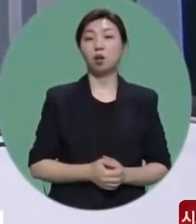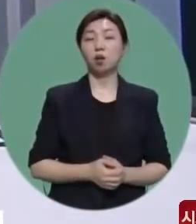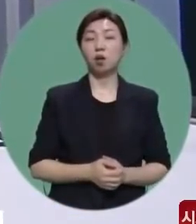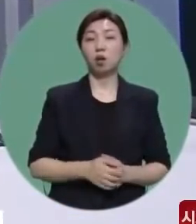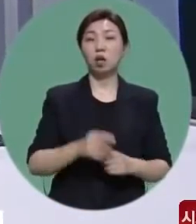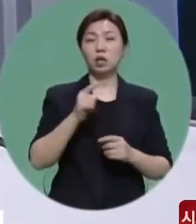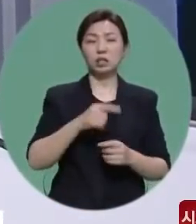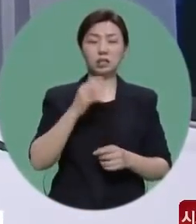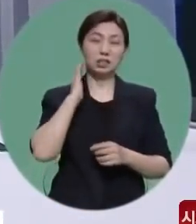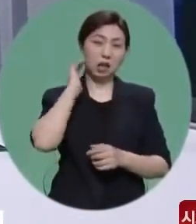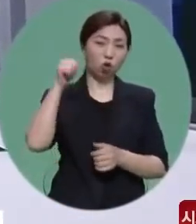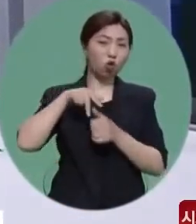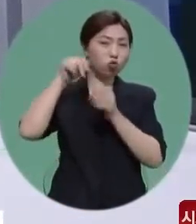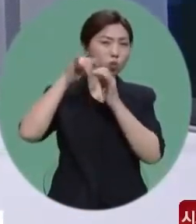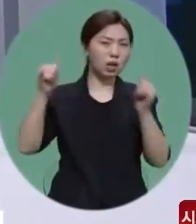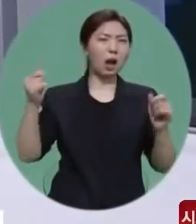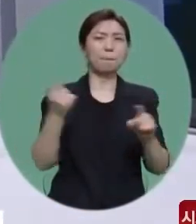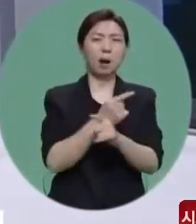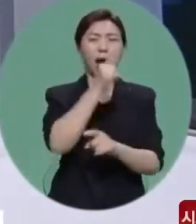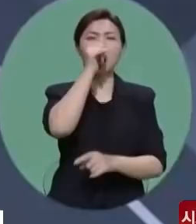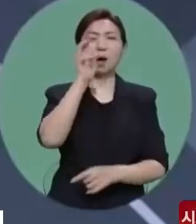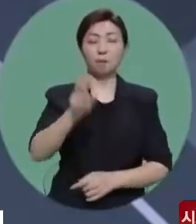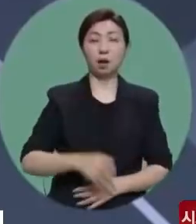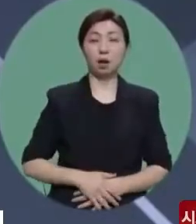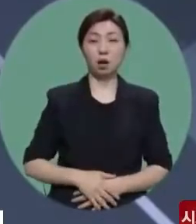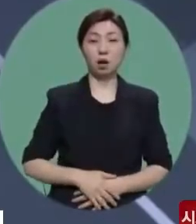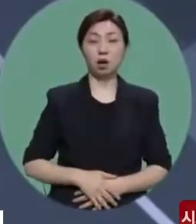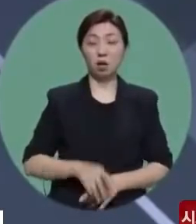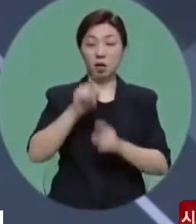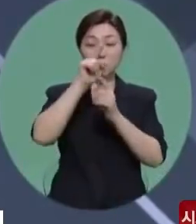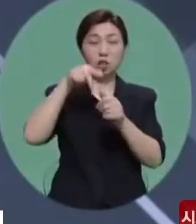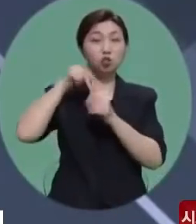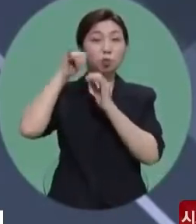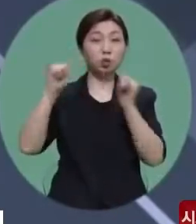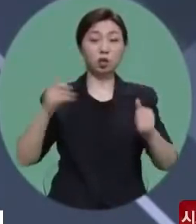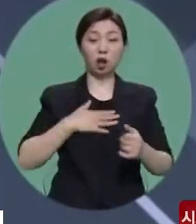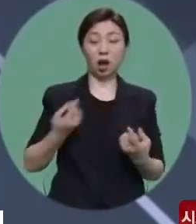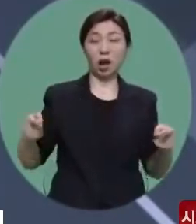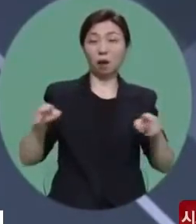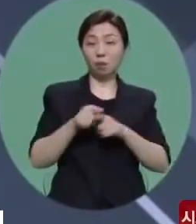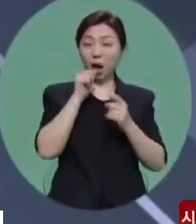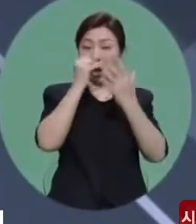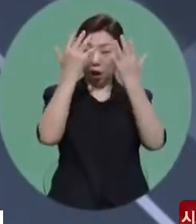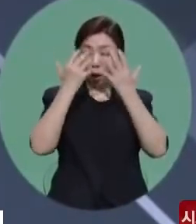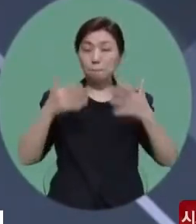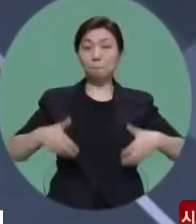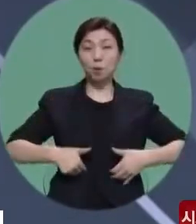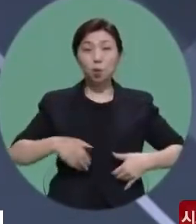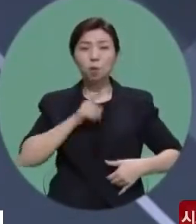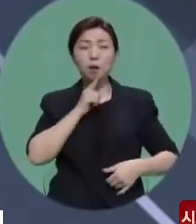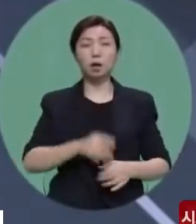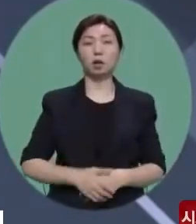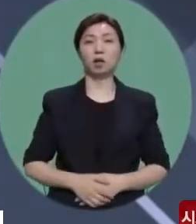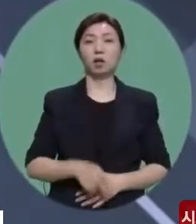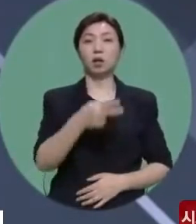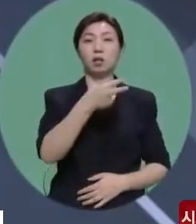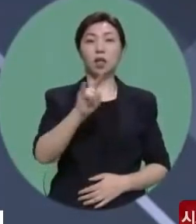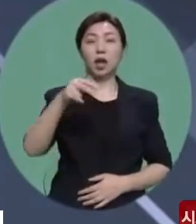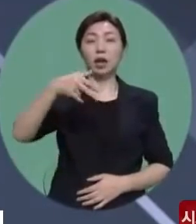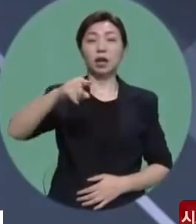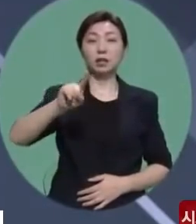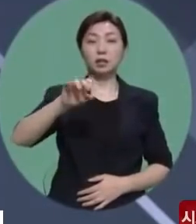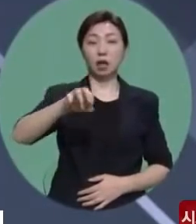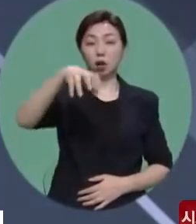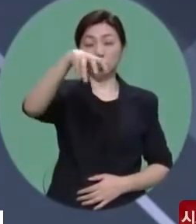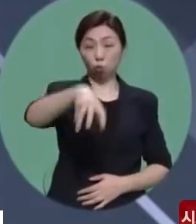진술한 것이 또 확인이 됐습니다 이 후보가 대장동 사업에서 자신은 처럼만 챙기면